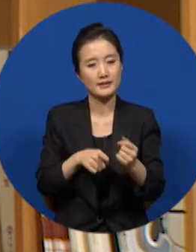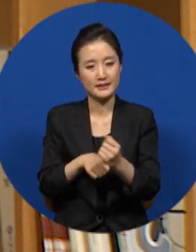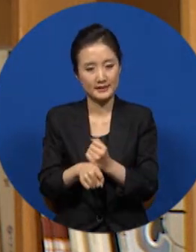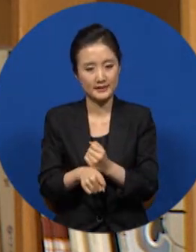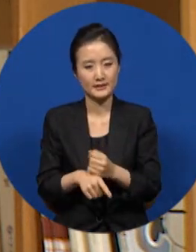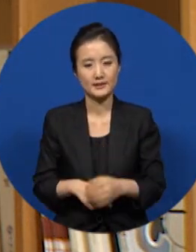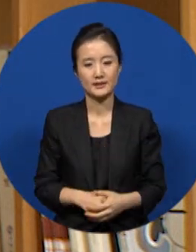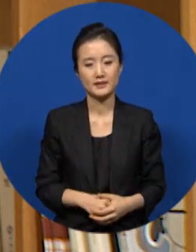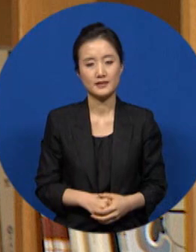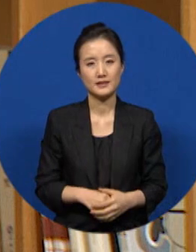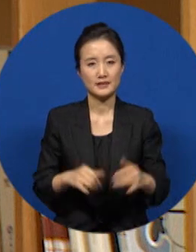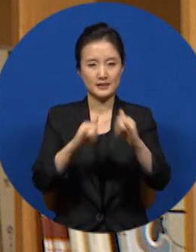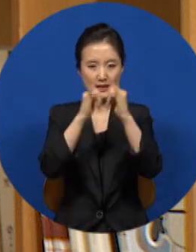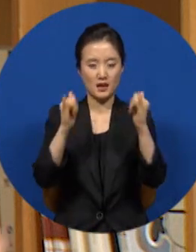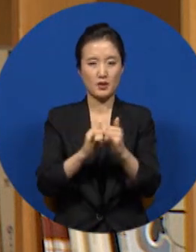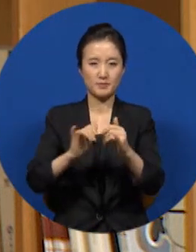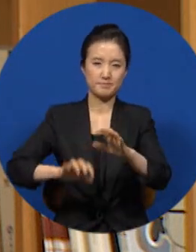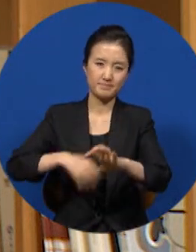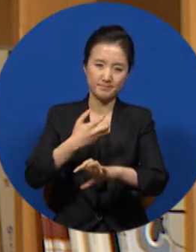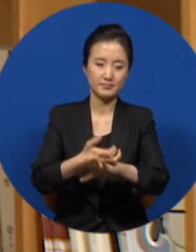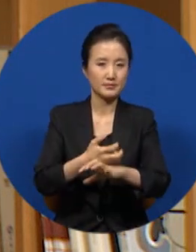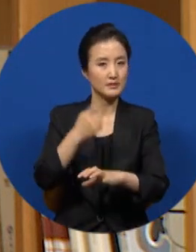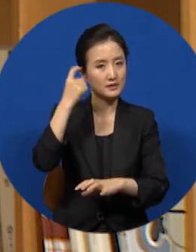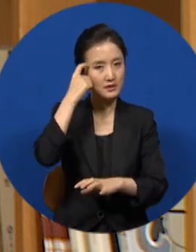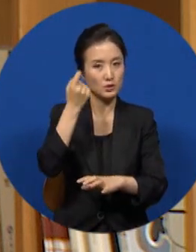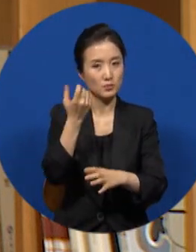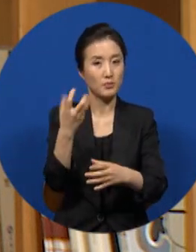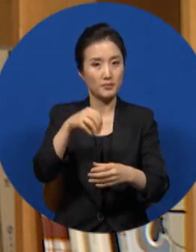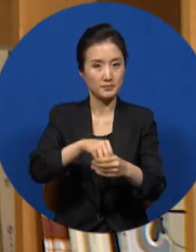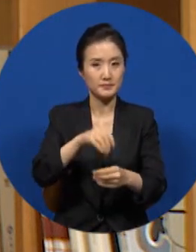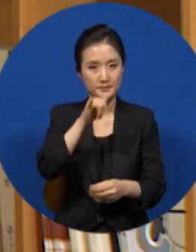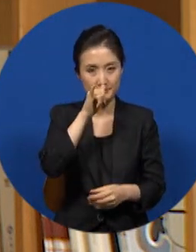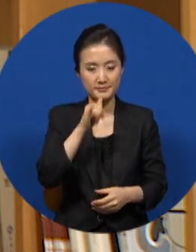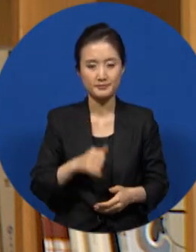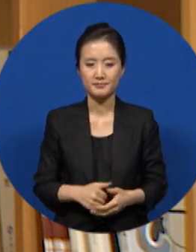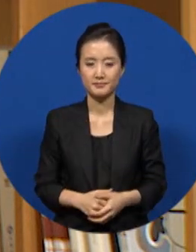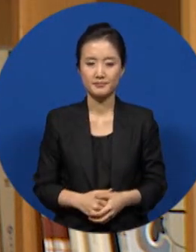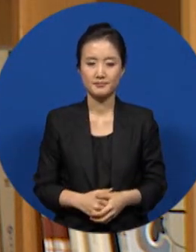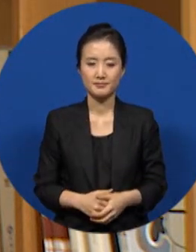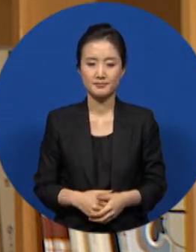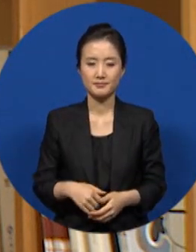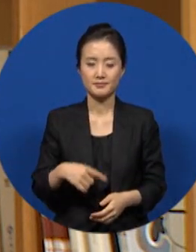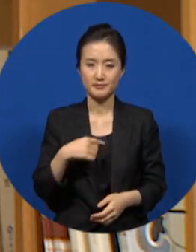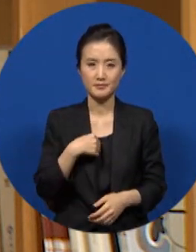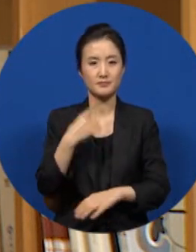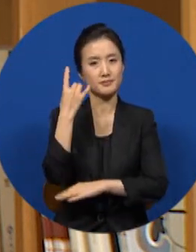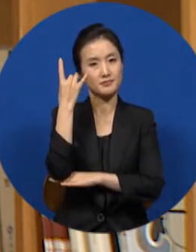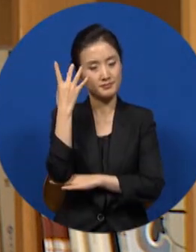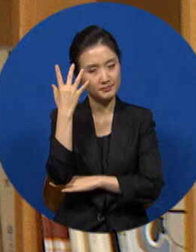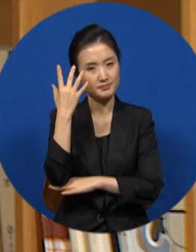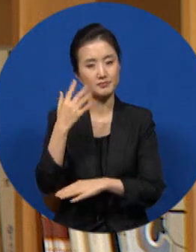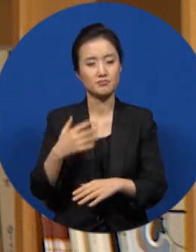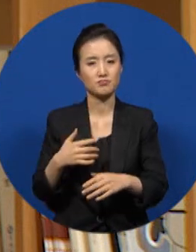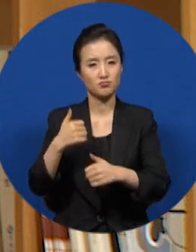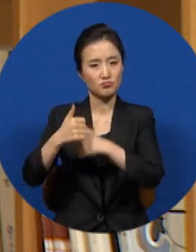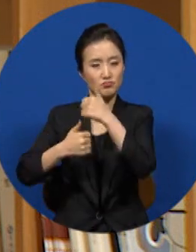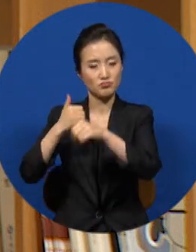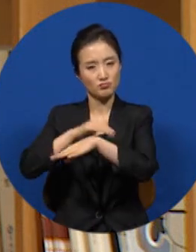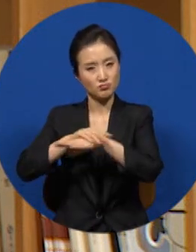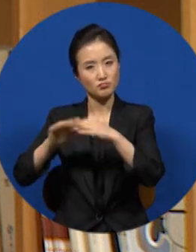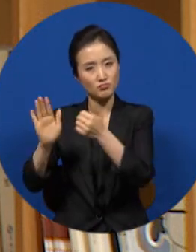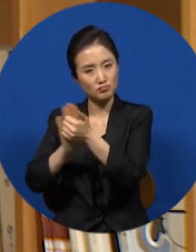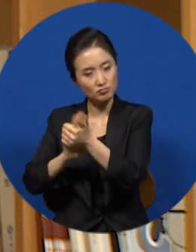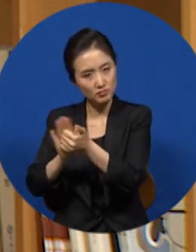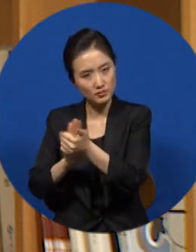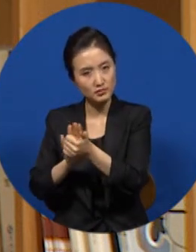사상이 좀 들어 있어요. 그래서 예전에는 뭐 왕궁 장상의 씨가 따르는 게 아니다. 나도 우리 조상의 묘를 잘 써서 나를 포함해서 내 자손들이 잘 먹고